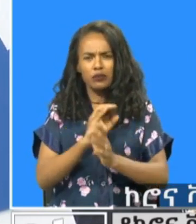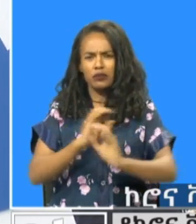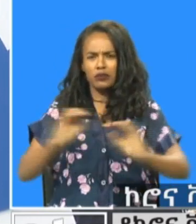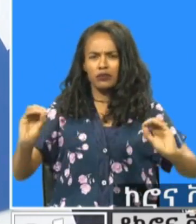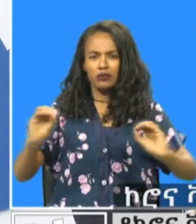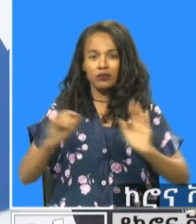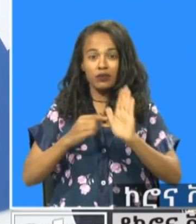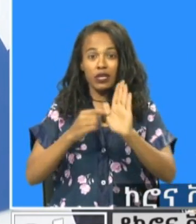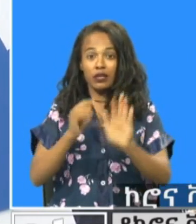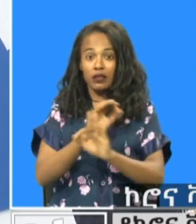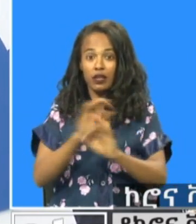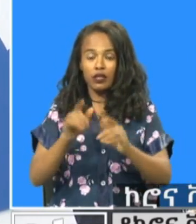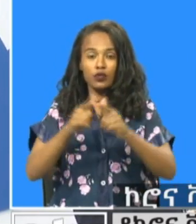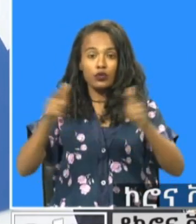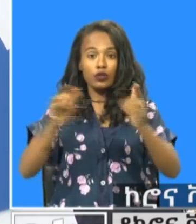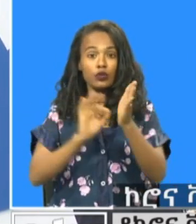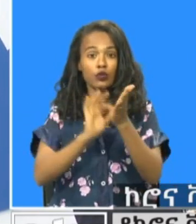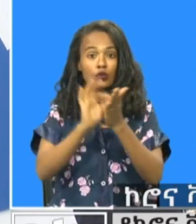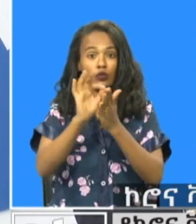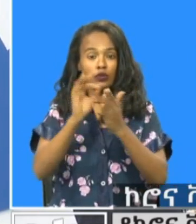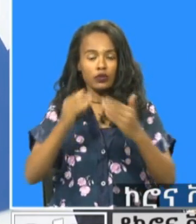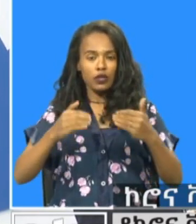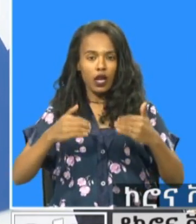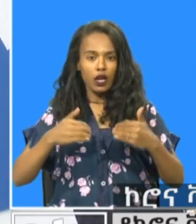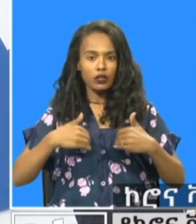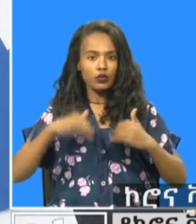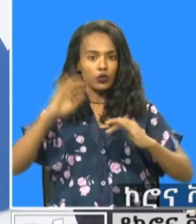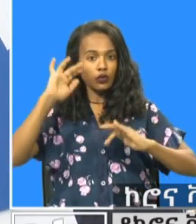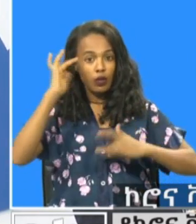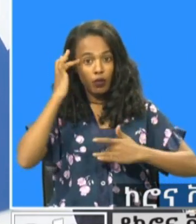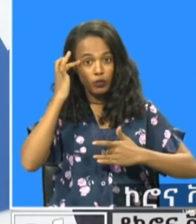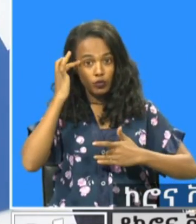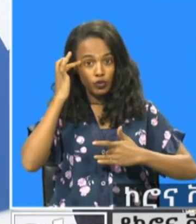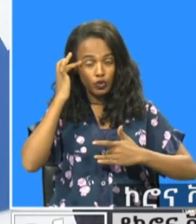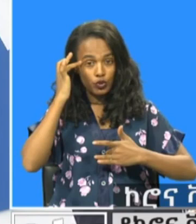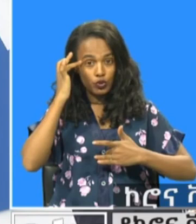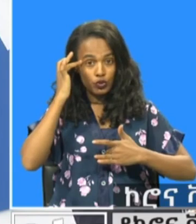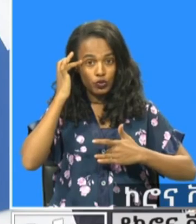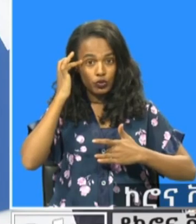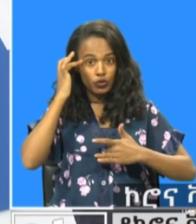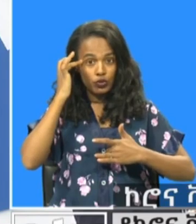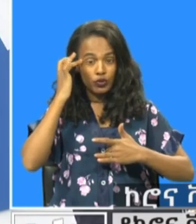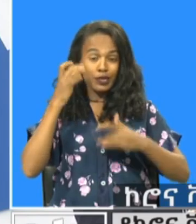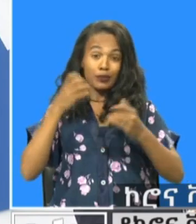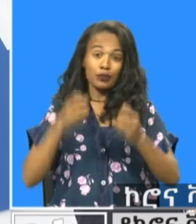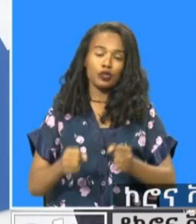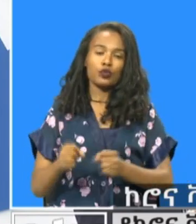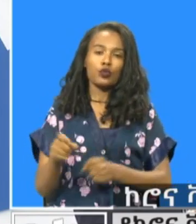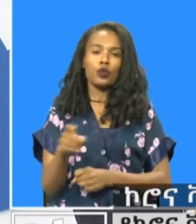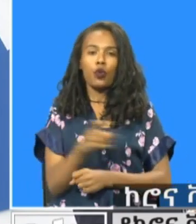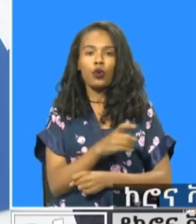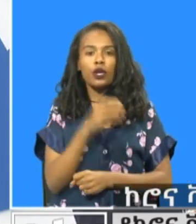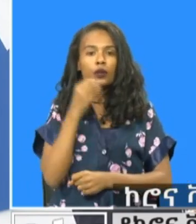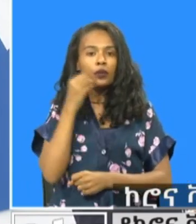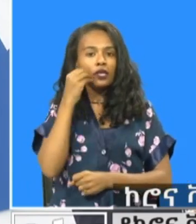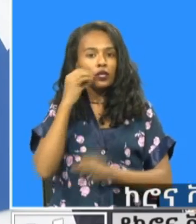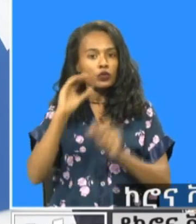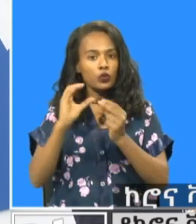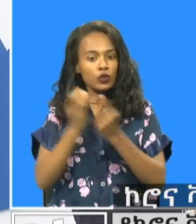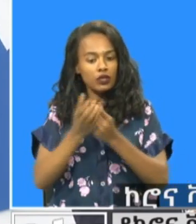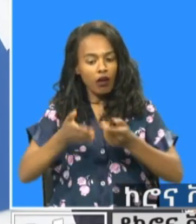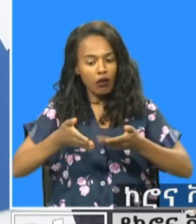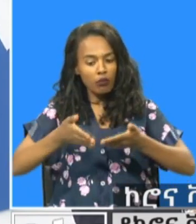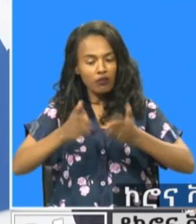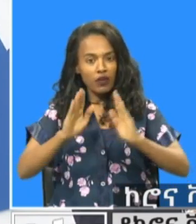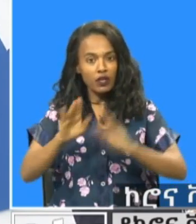ምልክት የሌላቸው ትልቅ ቁጥር ያላቸውን ታማሚዎች ሚችሉ ከሆነ የቤታቸው ሁኔታ የሚፈቅድ